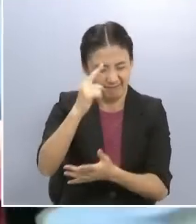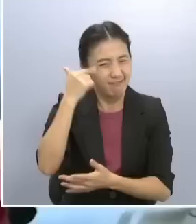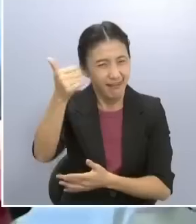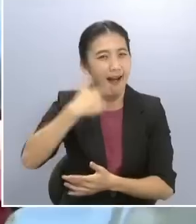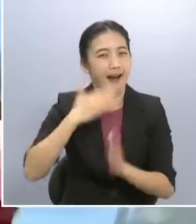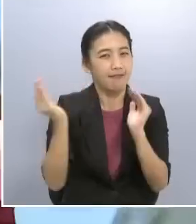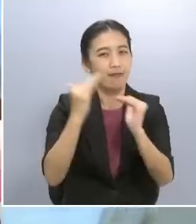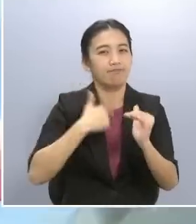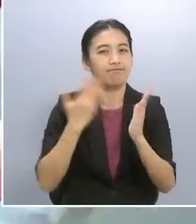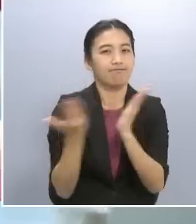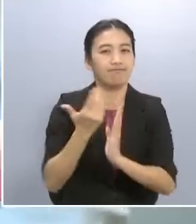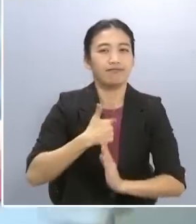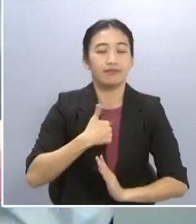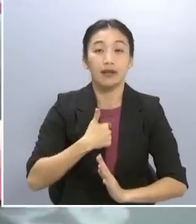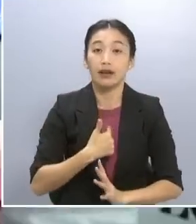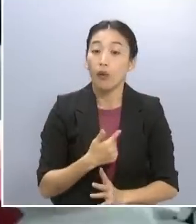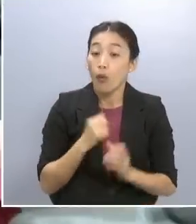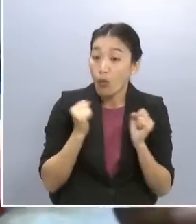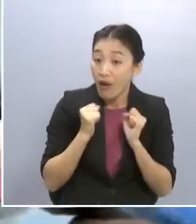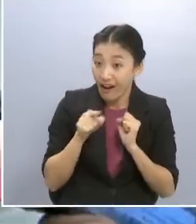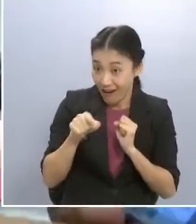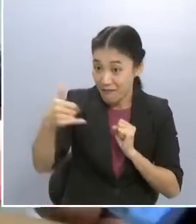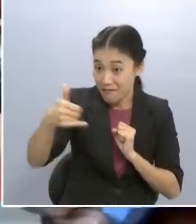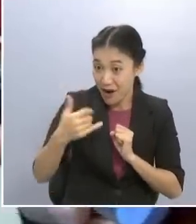กลัวคิดว่ากลั่นแกล้งแค่นี้กลัว